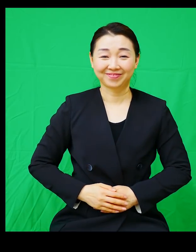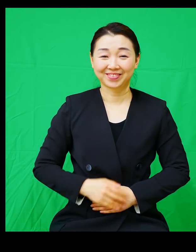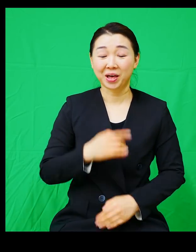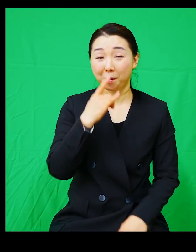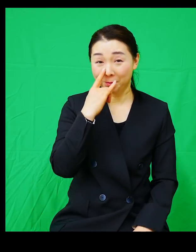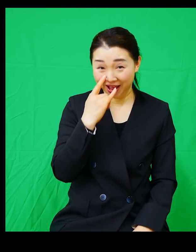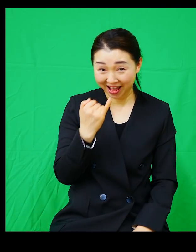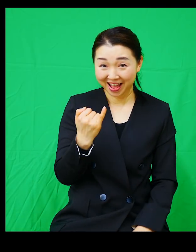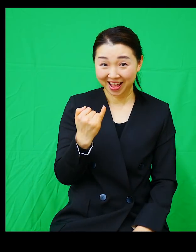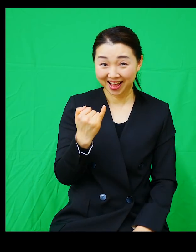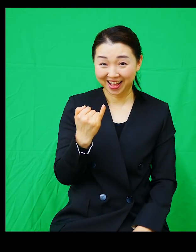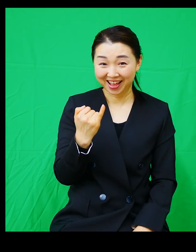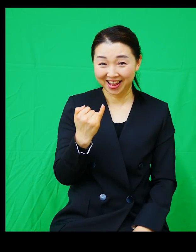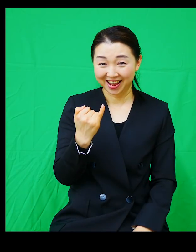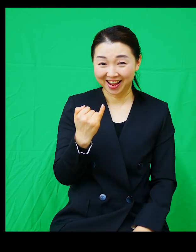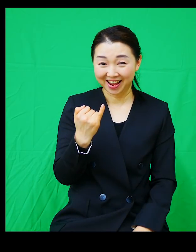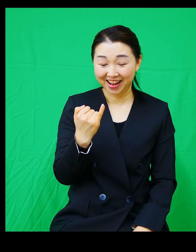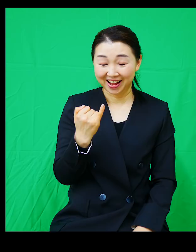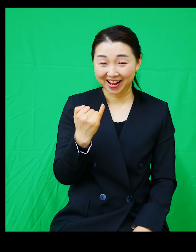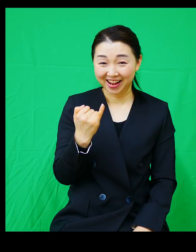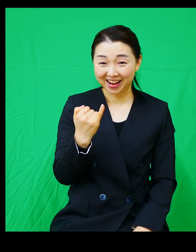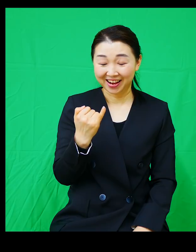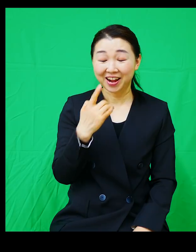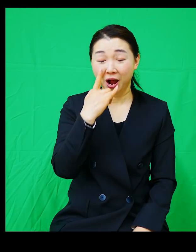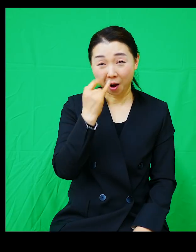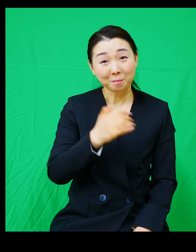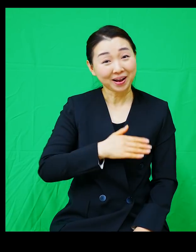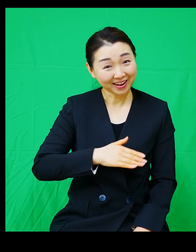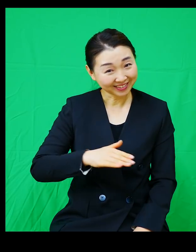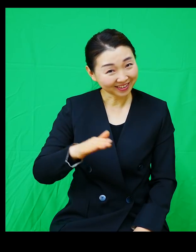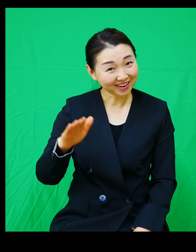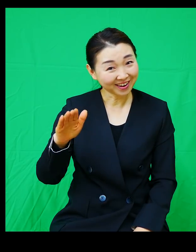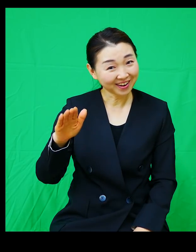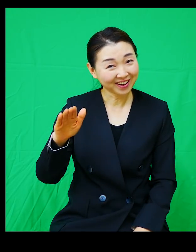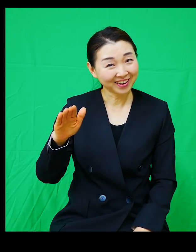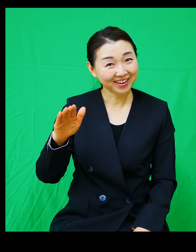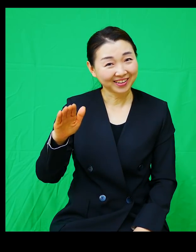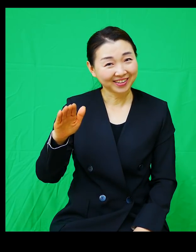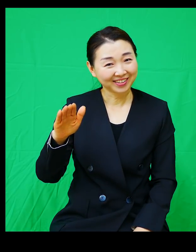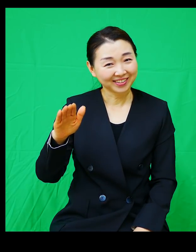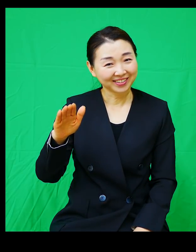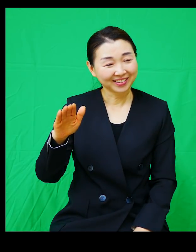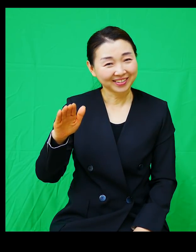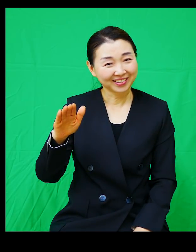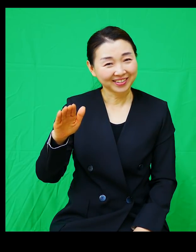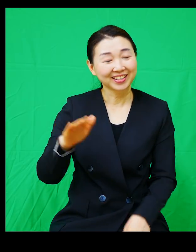엄마, 엄마, 이현우 엄마 가서 가서